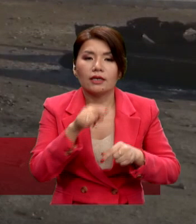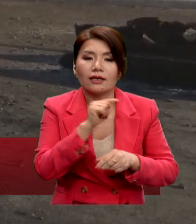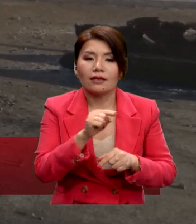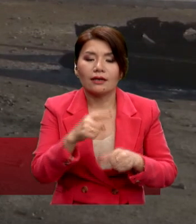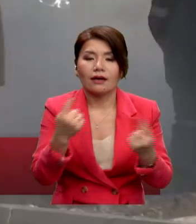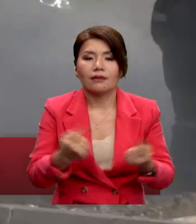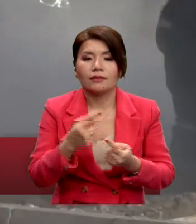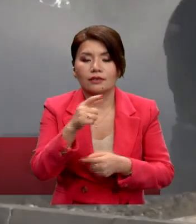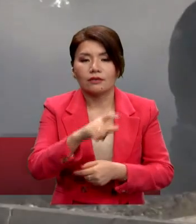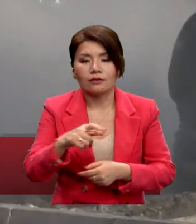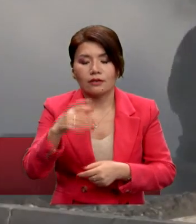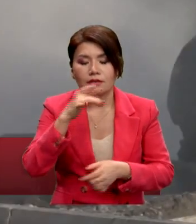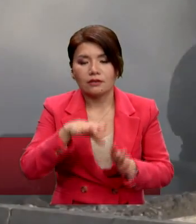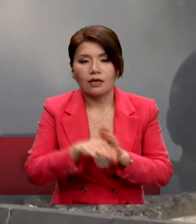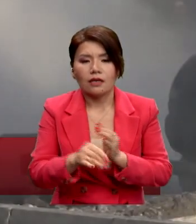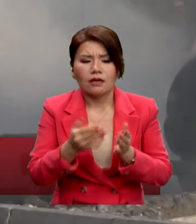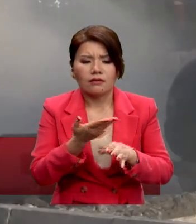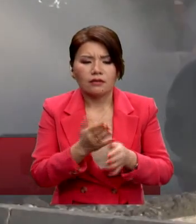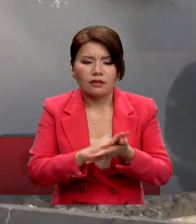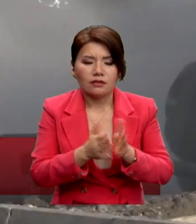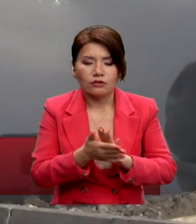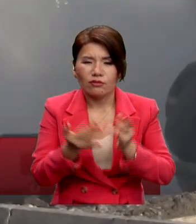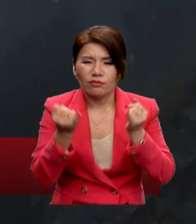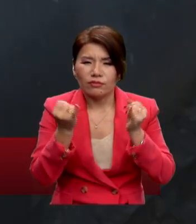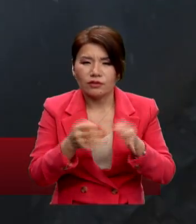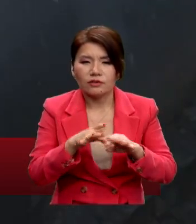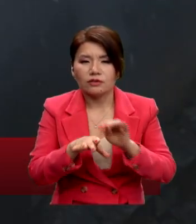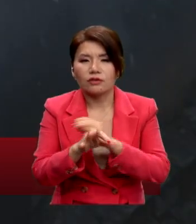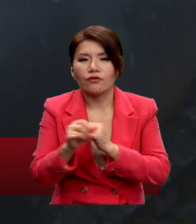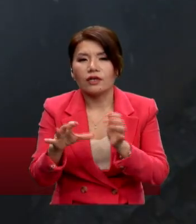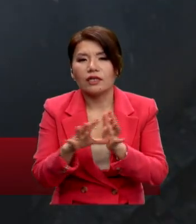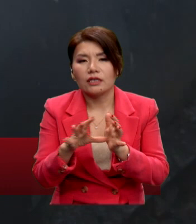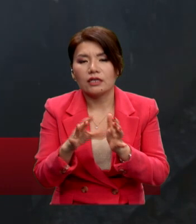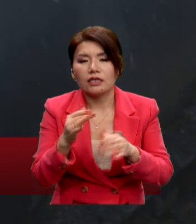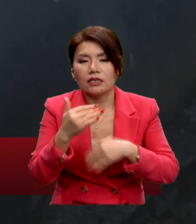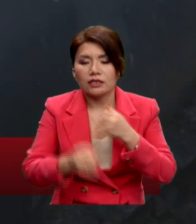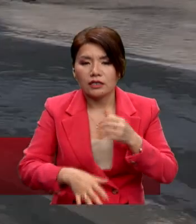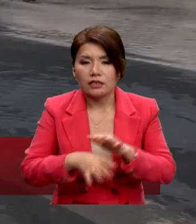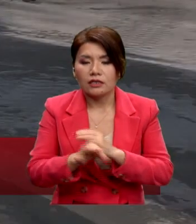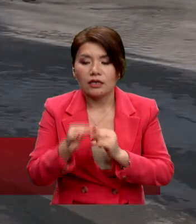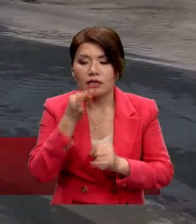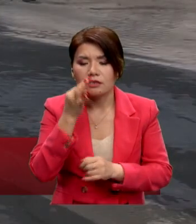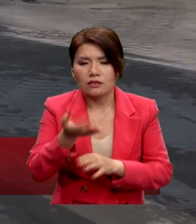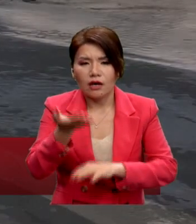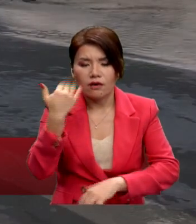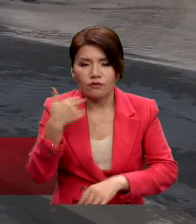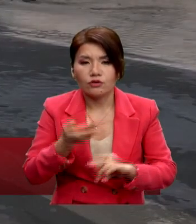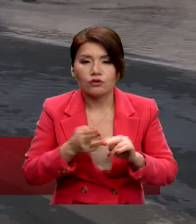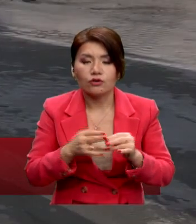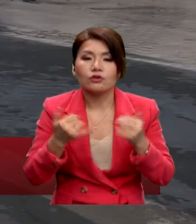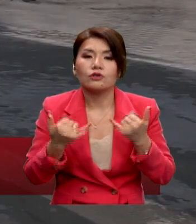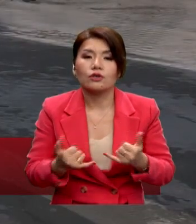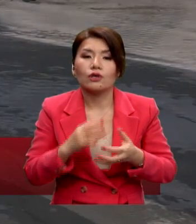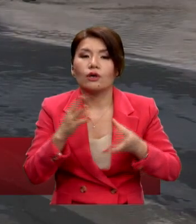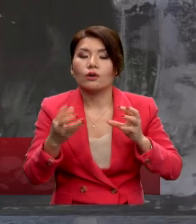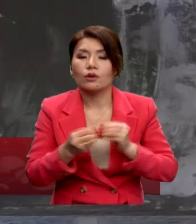рядовых казахстанцев. Ведь о плачевном состоянии казахстанской энергетической инфраструктуры говорится давно. Между тем, сегодня,